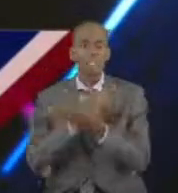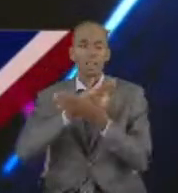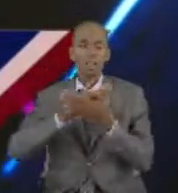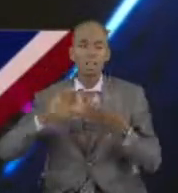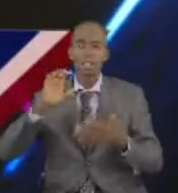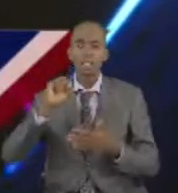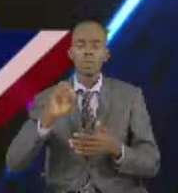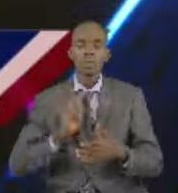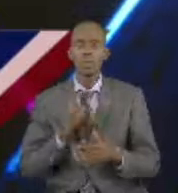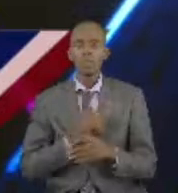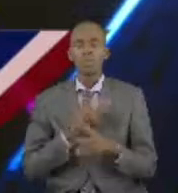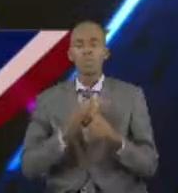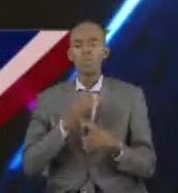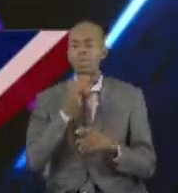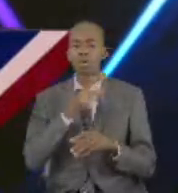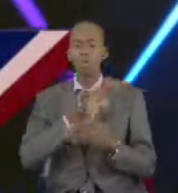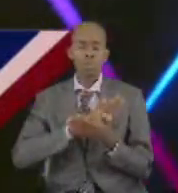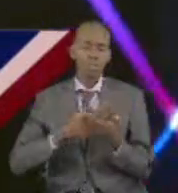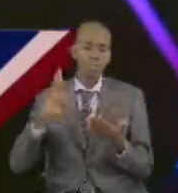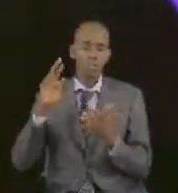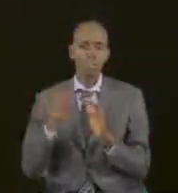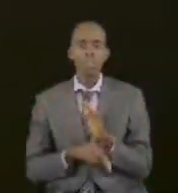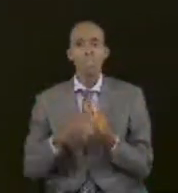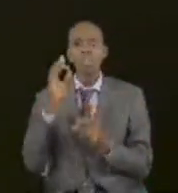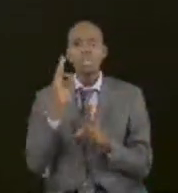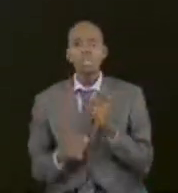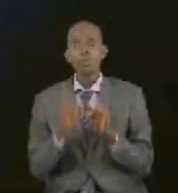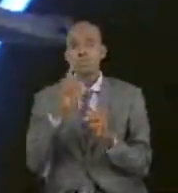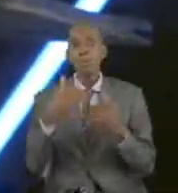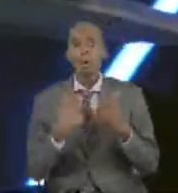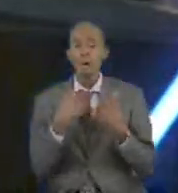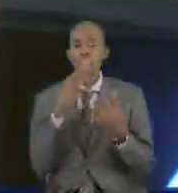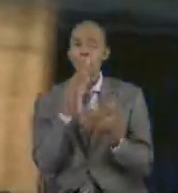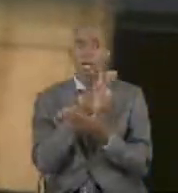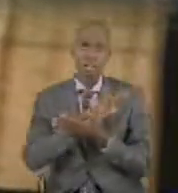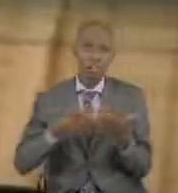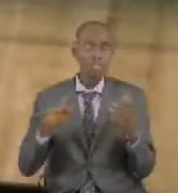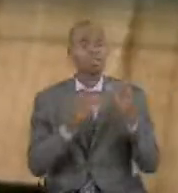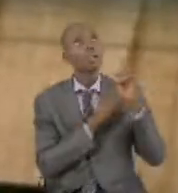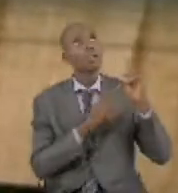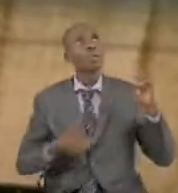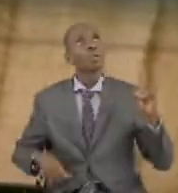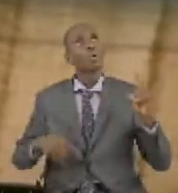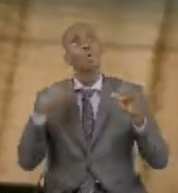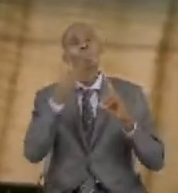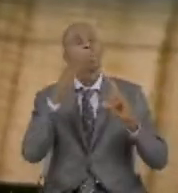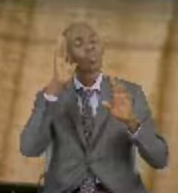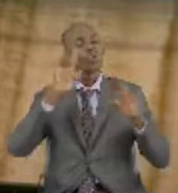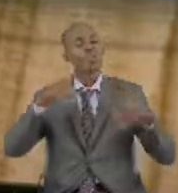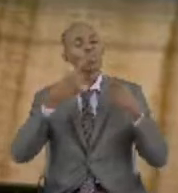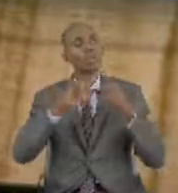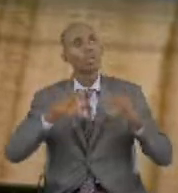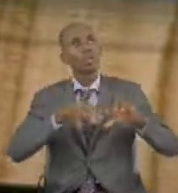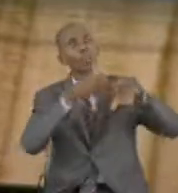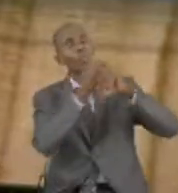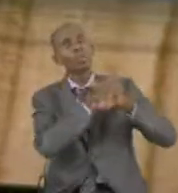de toute injustice, toute iniquité. Si vous avez été lavé, ô Seigneur, qui montera à la montagne du